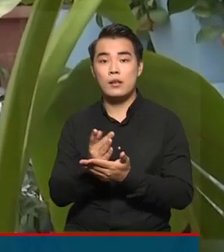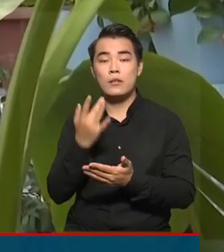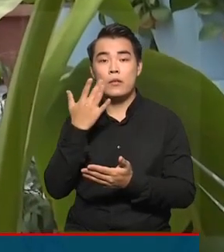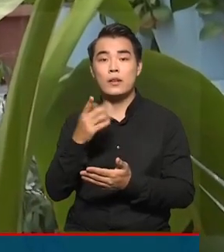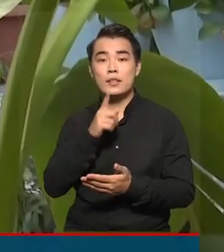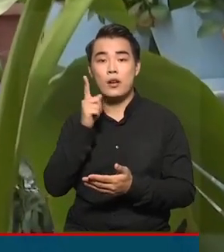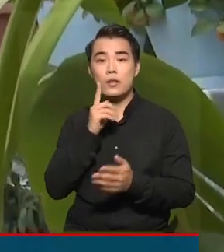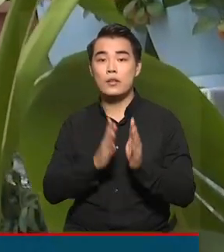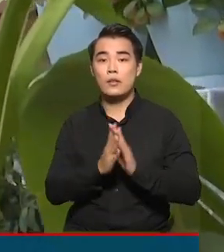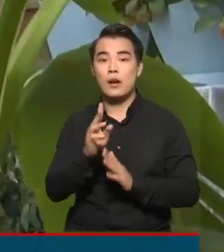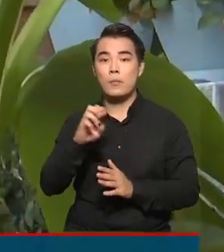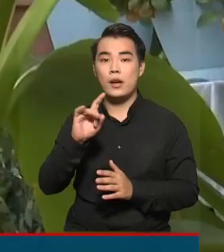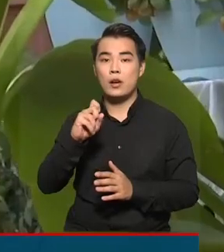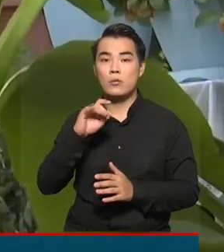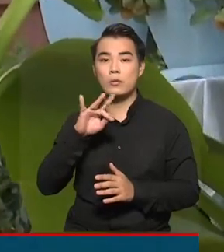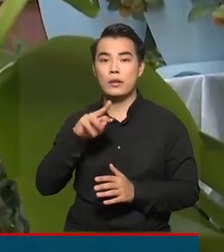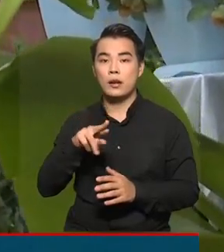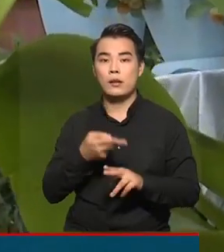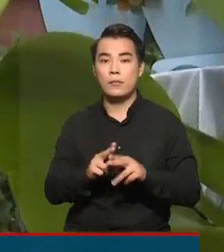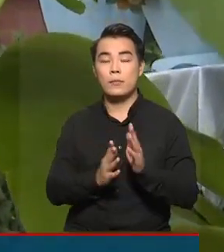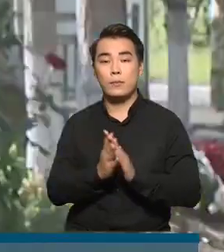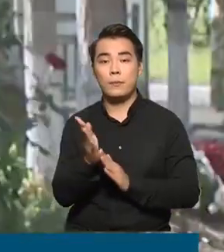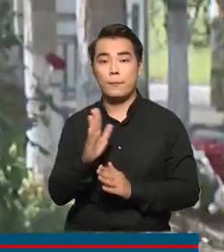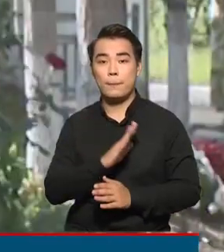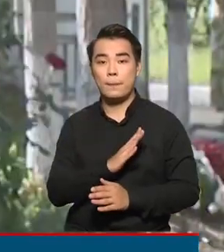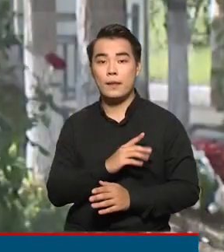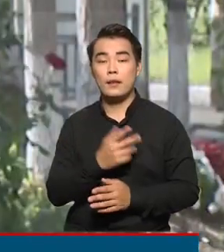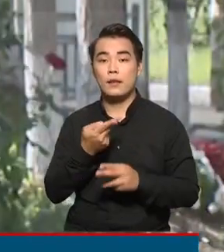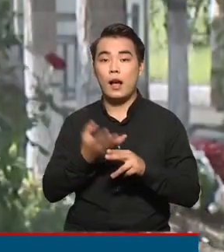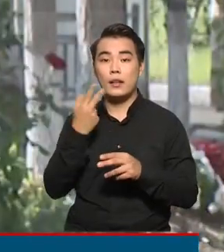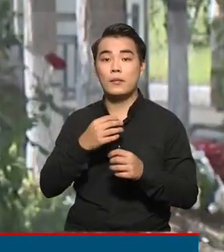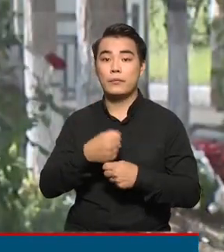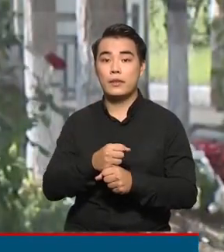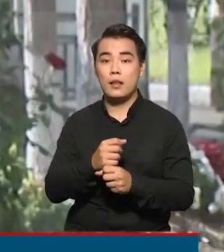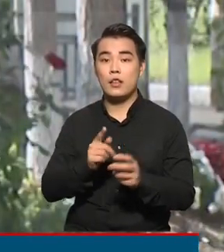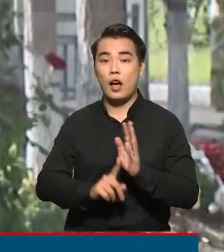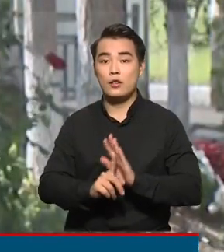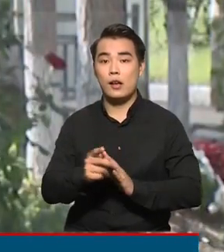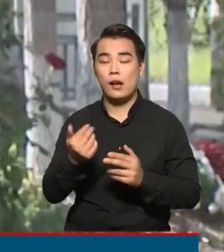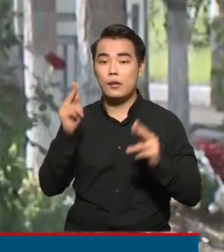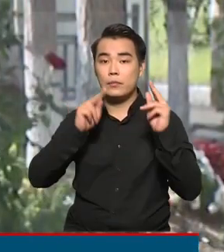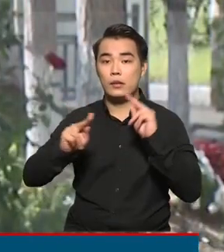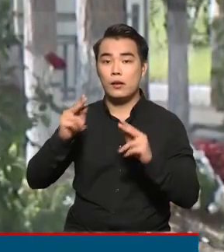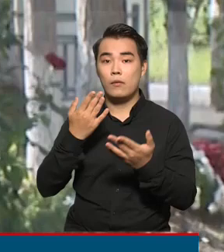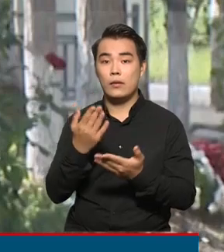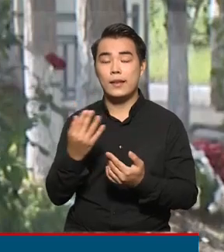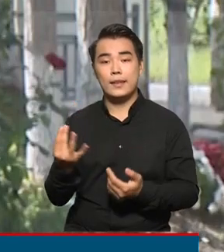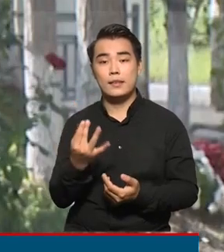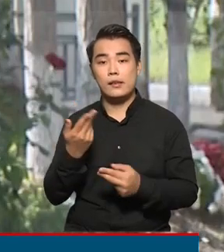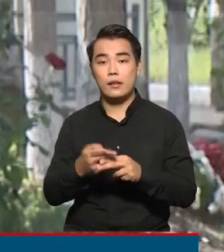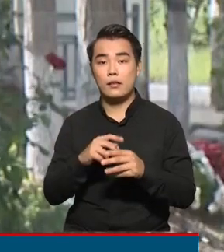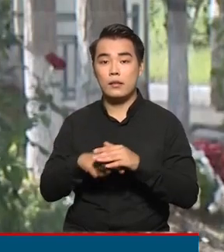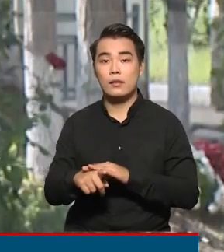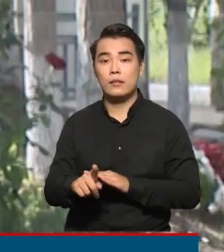ағаш маракуяда биыл гүл ашып, түйнек салыпты. Зерттей келе осы оқушылардың қызығушылығының